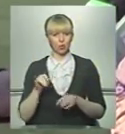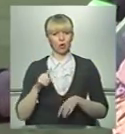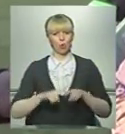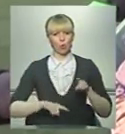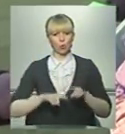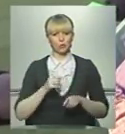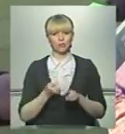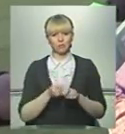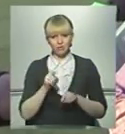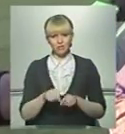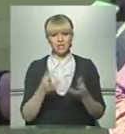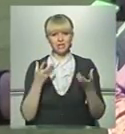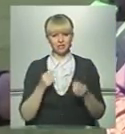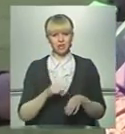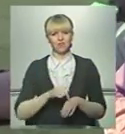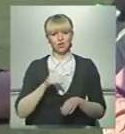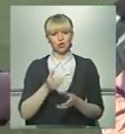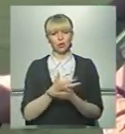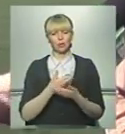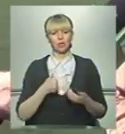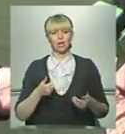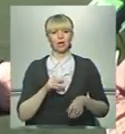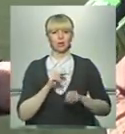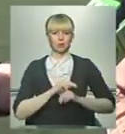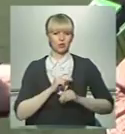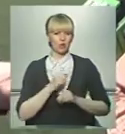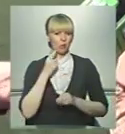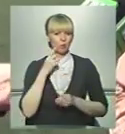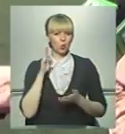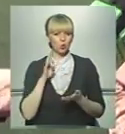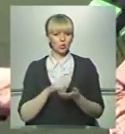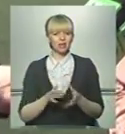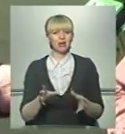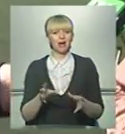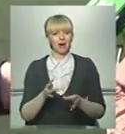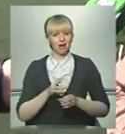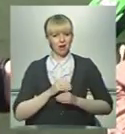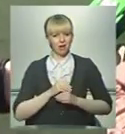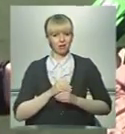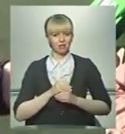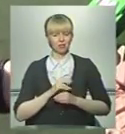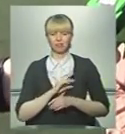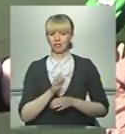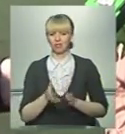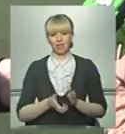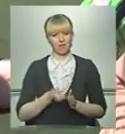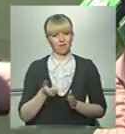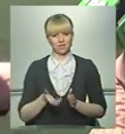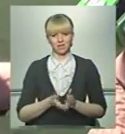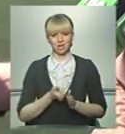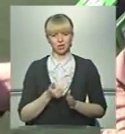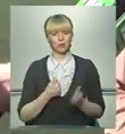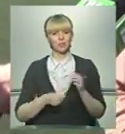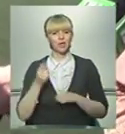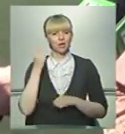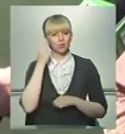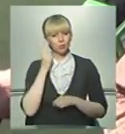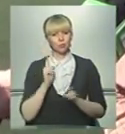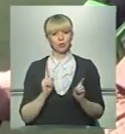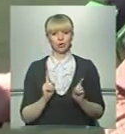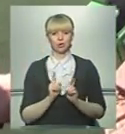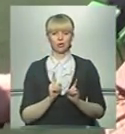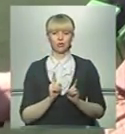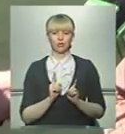уродини, і ці дні відчутні, ми працювали постійно разом, не вистачає. Я думаю, що